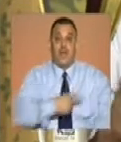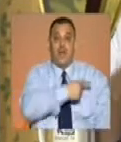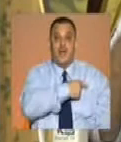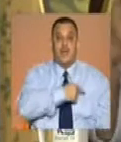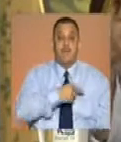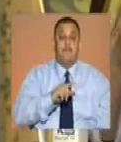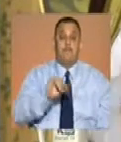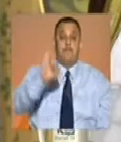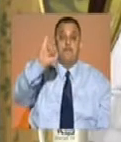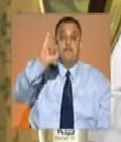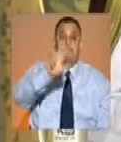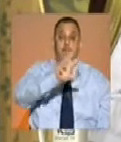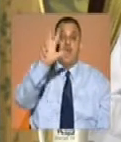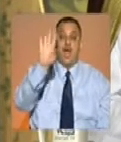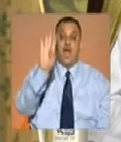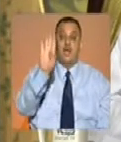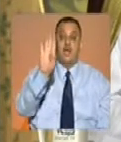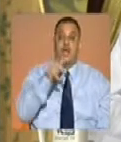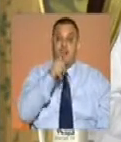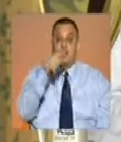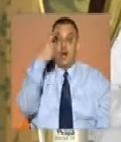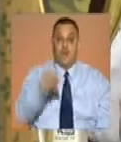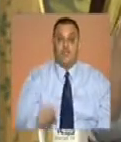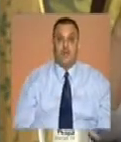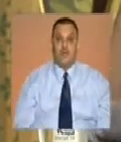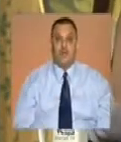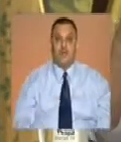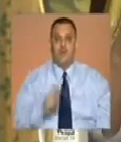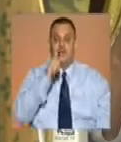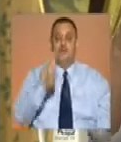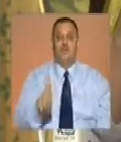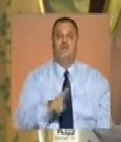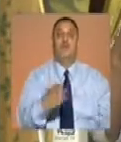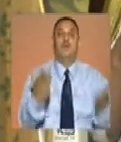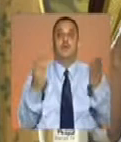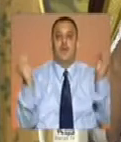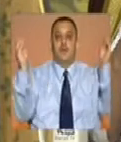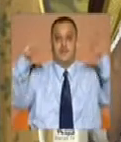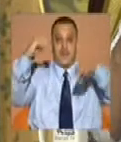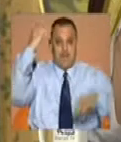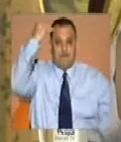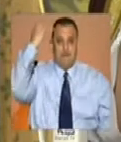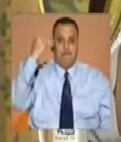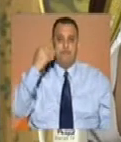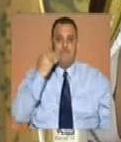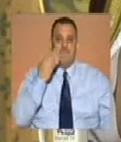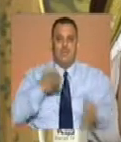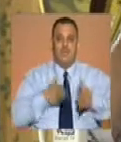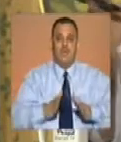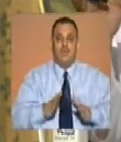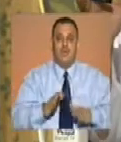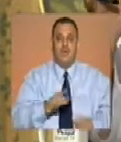ملاك، وقيل لها بأن اسم ملاك يعني فيه كلام. أخت الفاضل أسأل الله أن يبارك لك في هذه البنية. بالنسبة لاسم